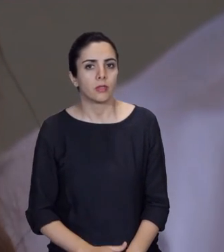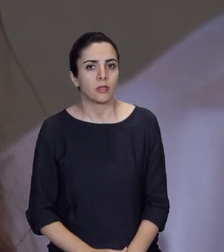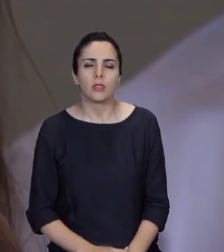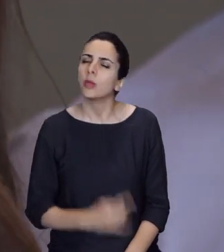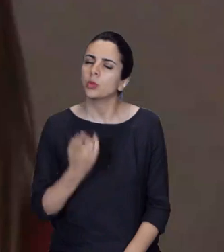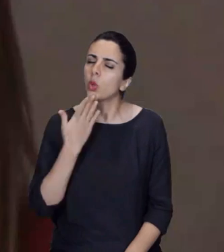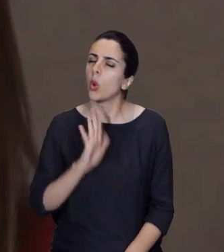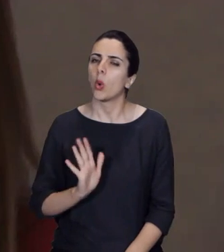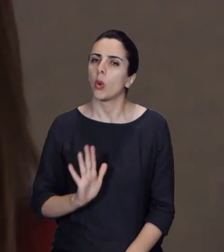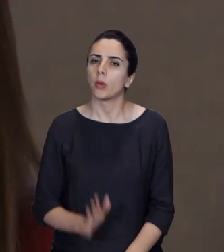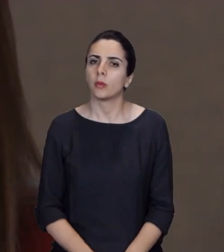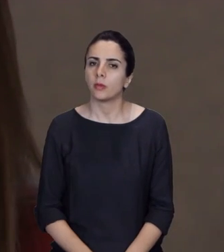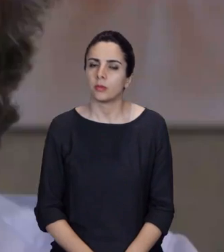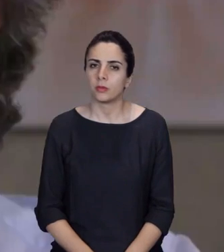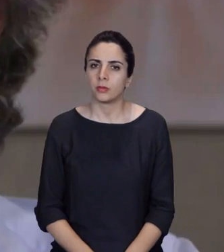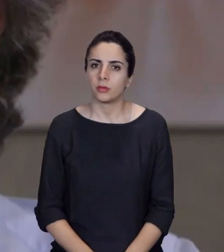Hiç.